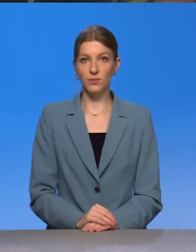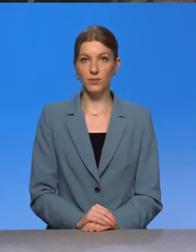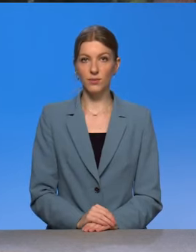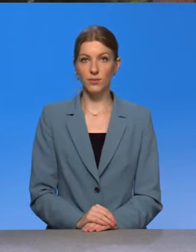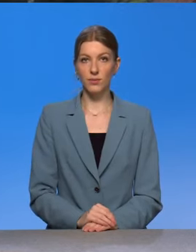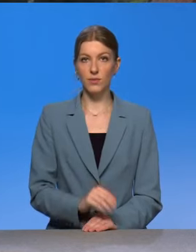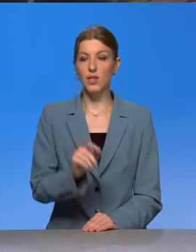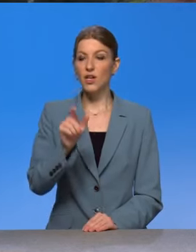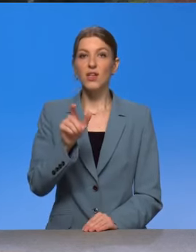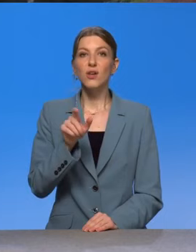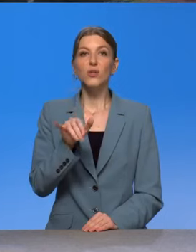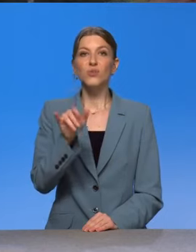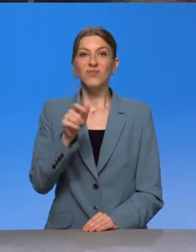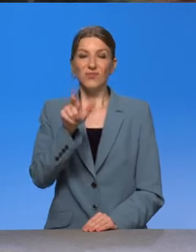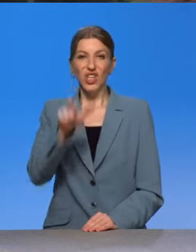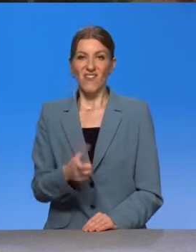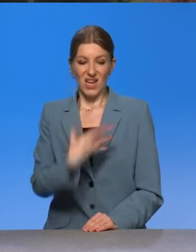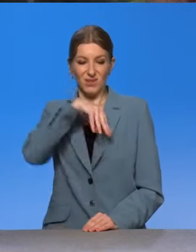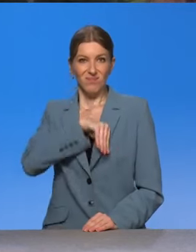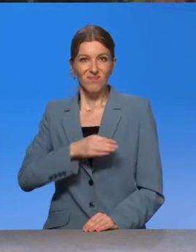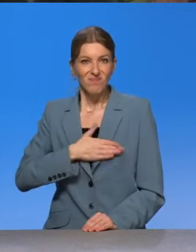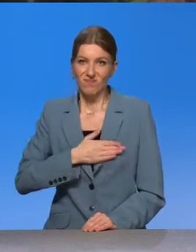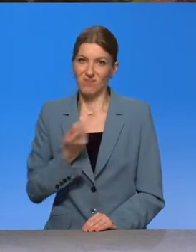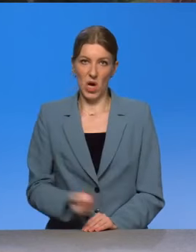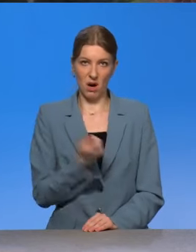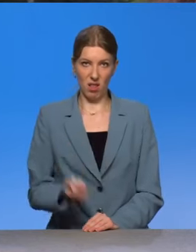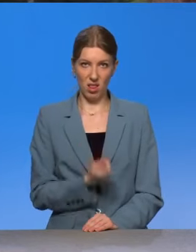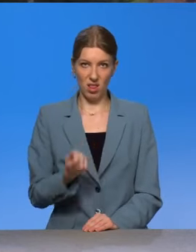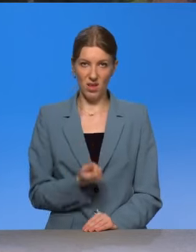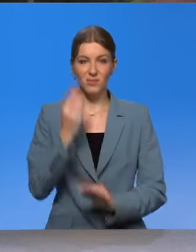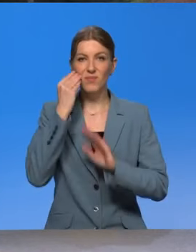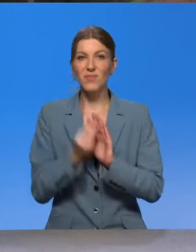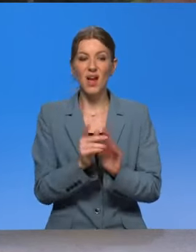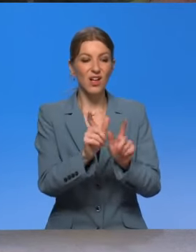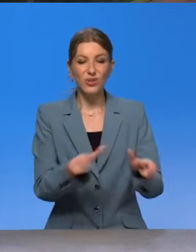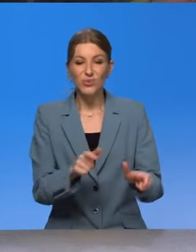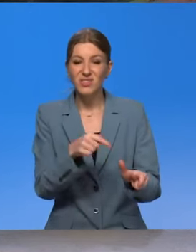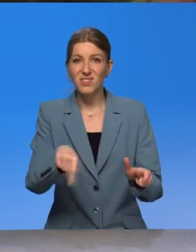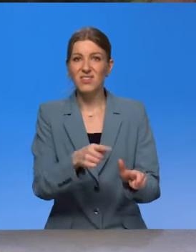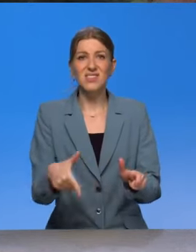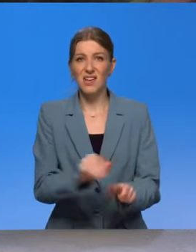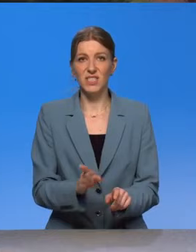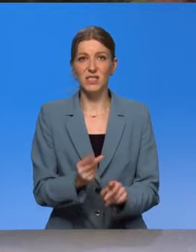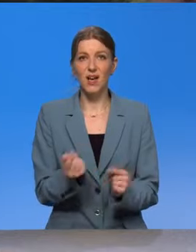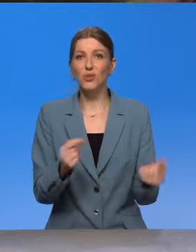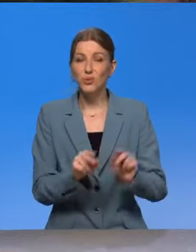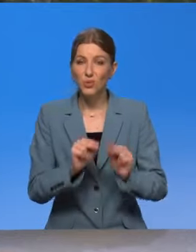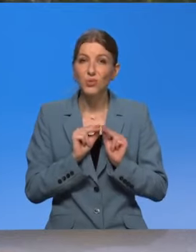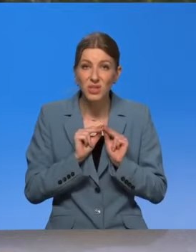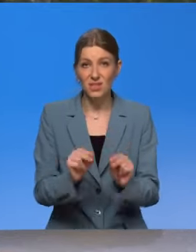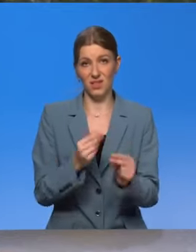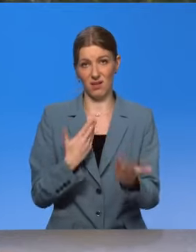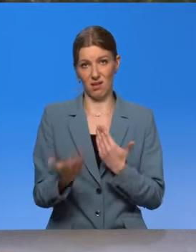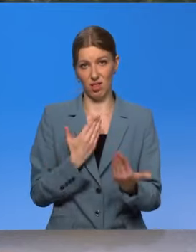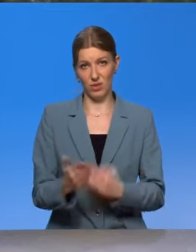человека в человеке, я бы сказала. То есть не все люди, они как искренне друг к другу относятся. По